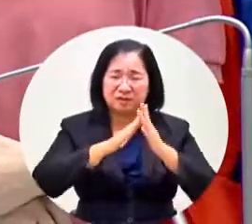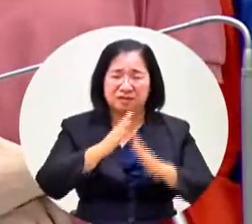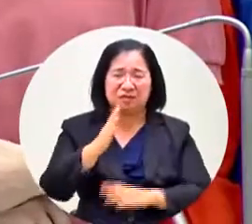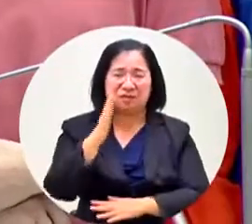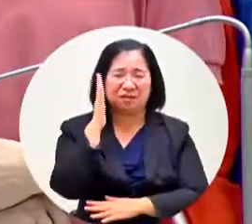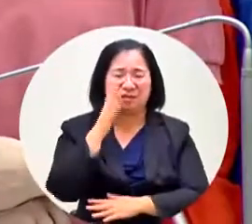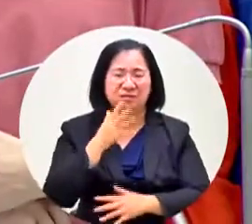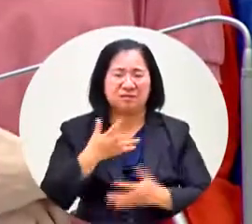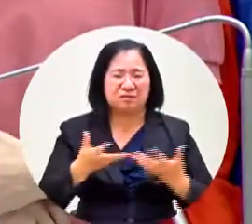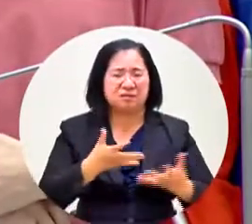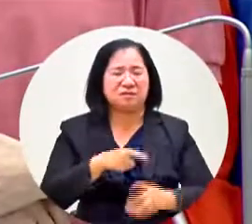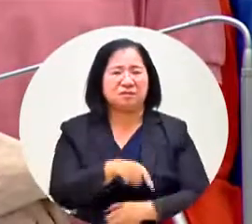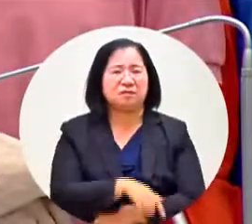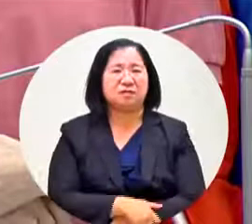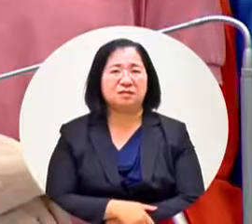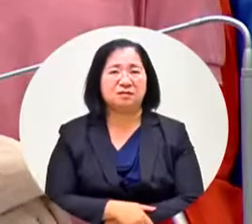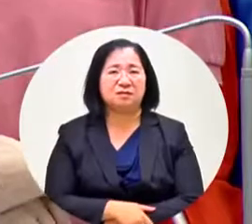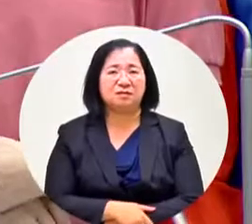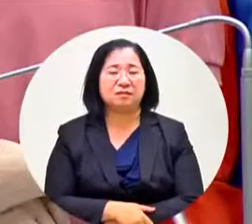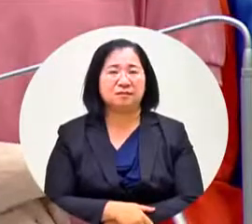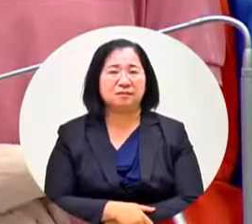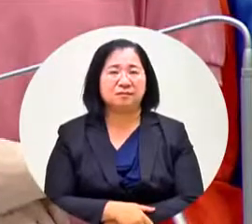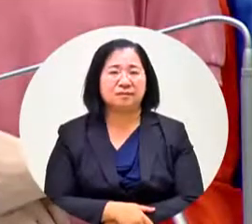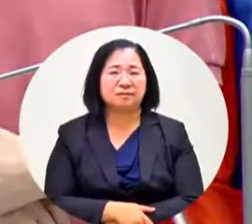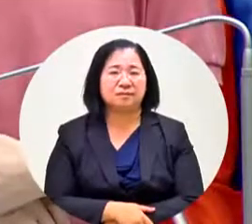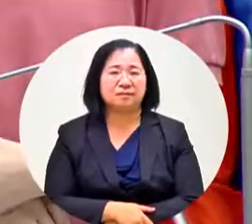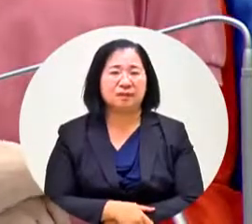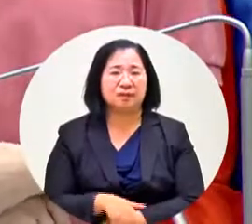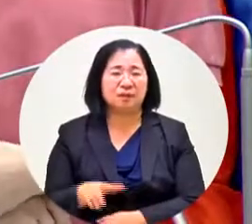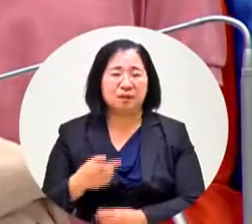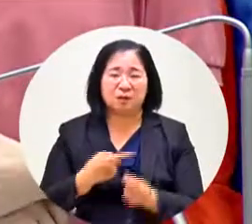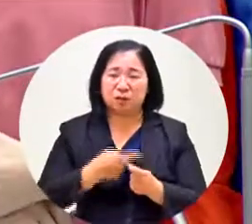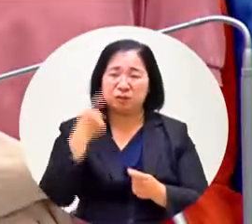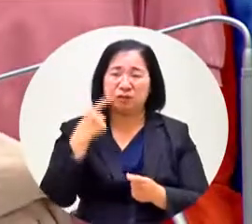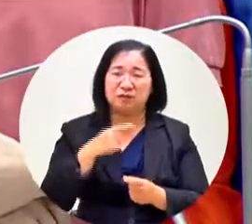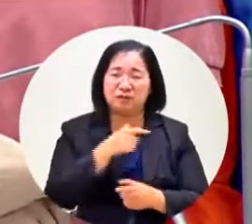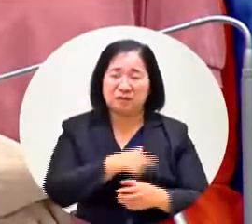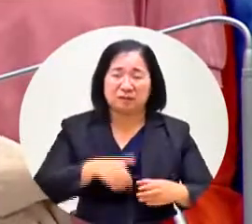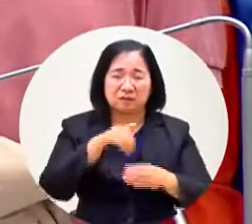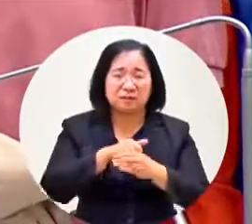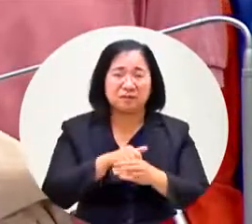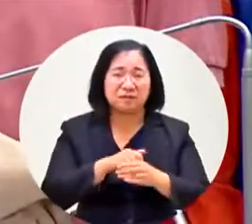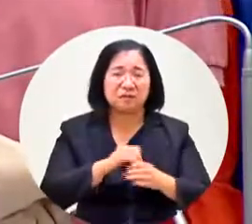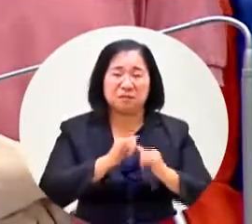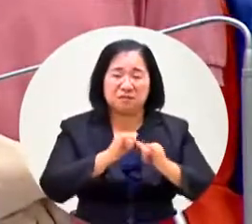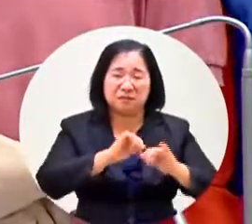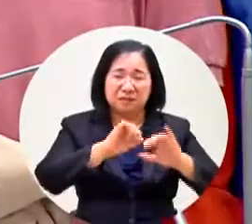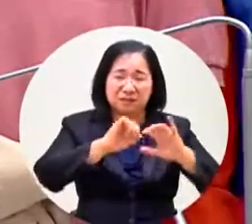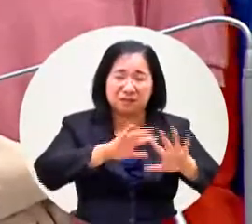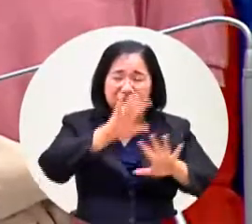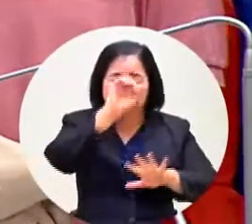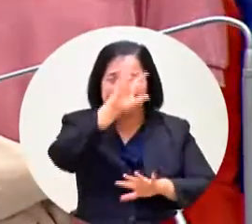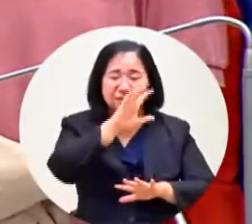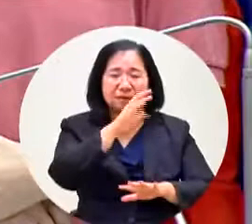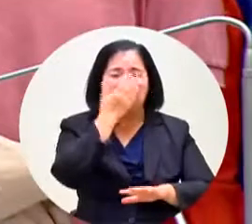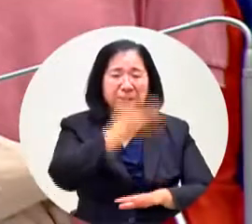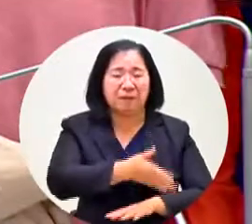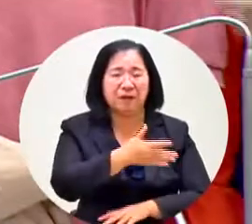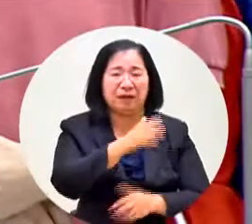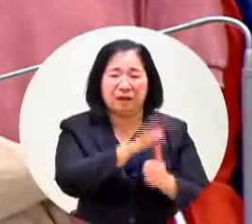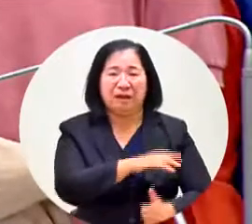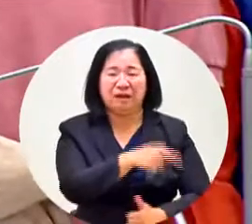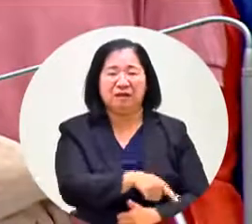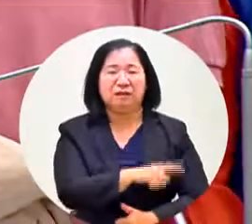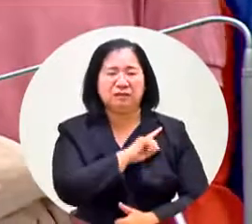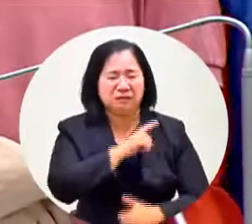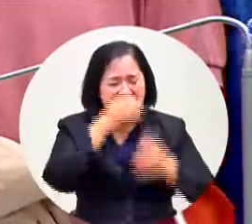面要理性问政，回归市政，不要每天在那边酸什么韩市长。声